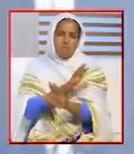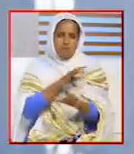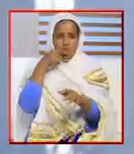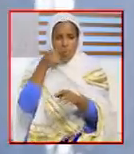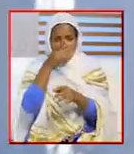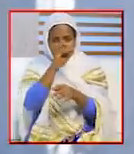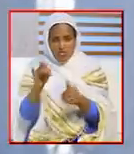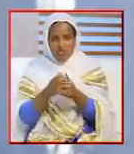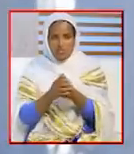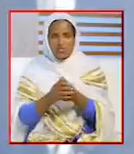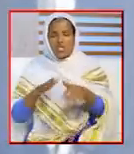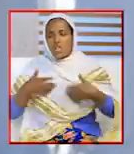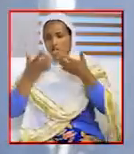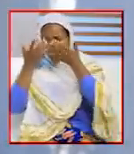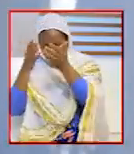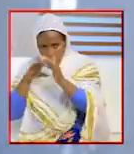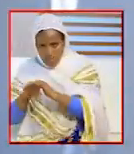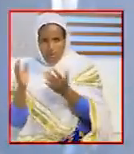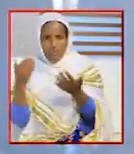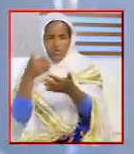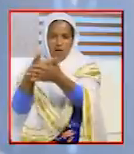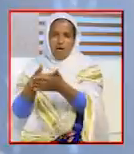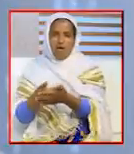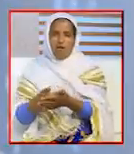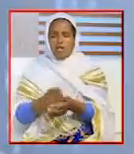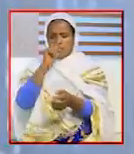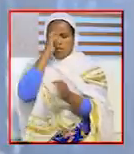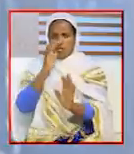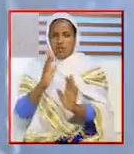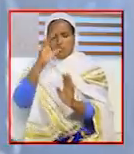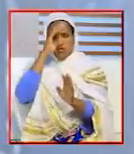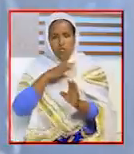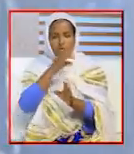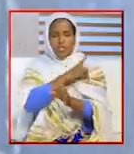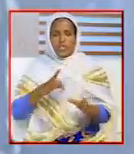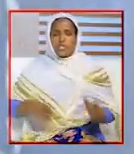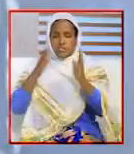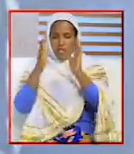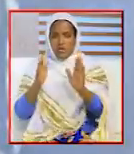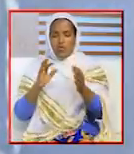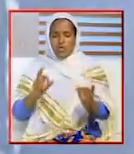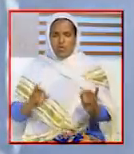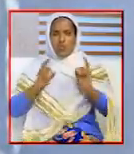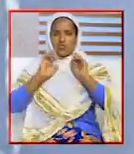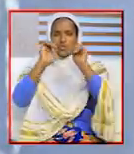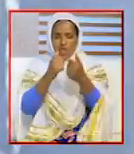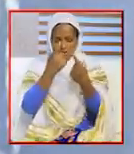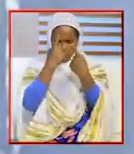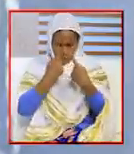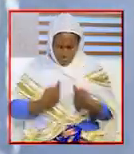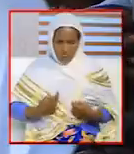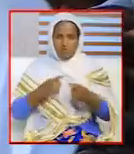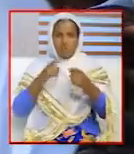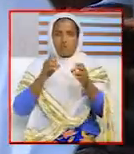እንጂ ለንስሐ የሚያበቃ ሲሪየስ የሆነ ሰው ክርስቲያናዊ ህይወቱን እንዲፈትሽ የሚያደርጉት ትምህርቶች